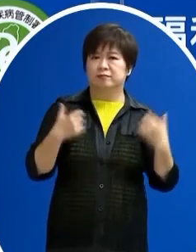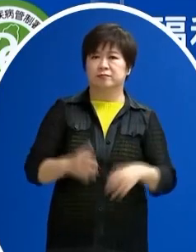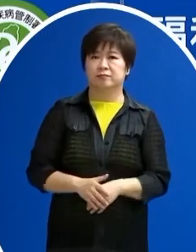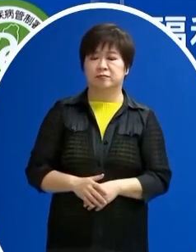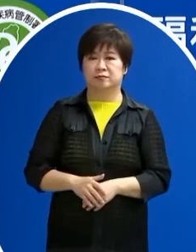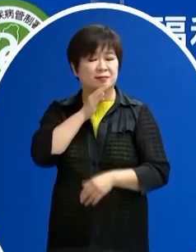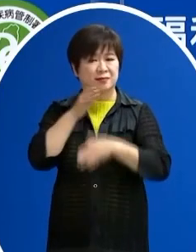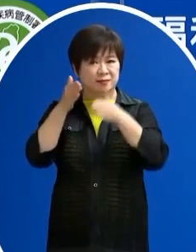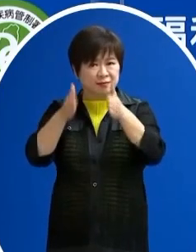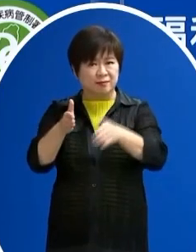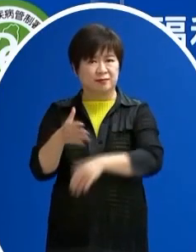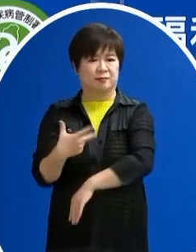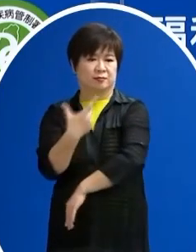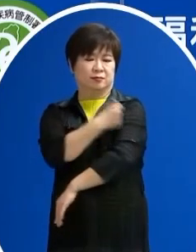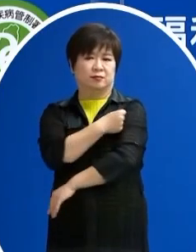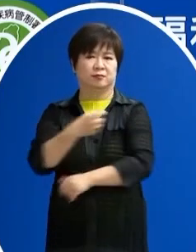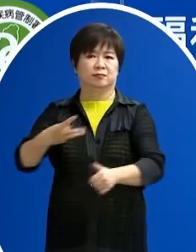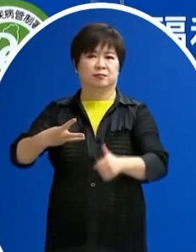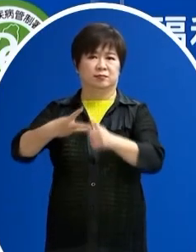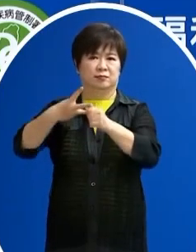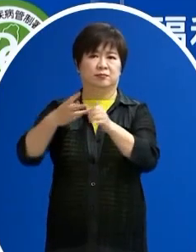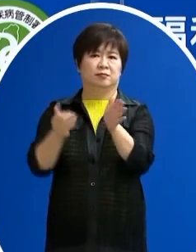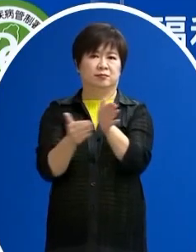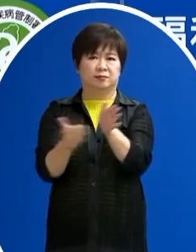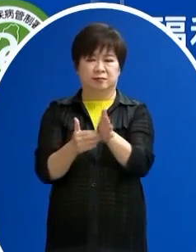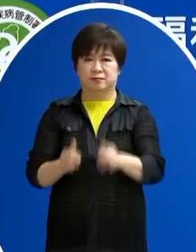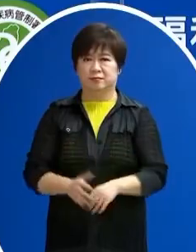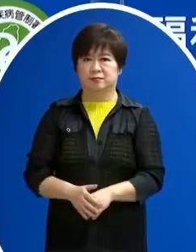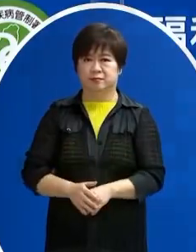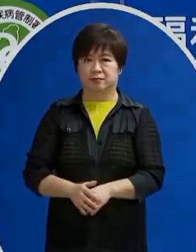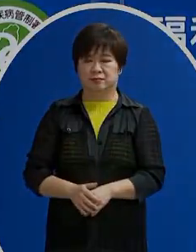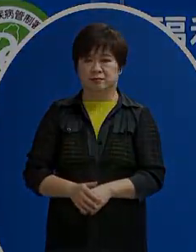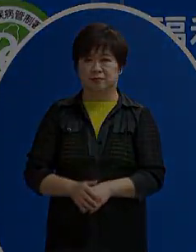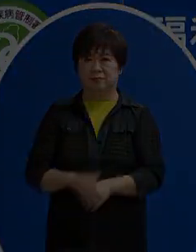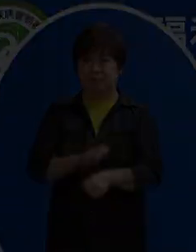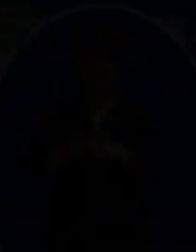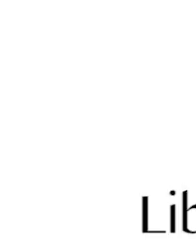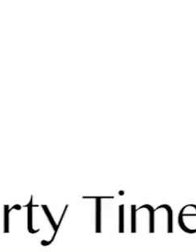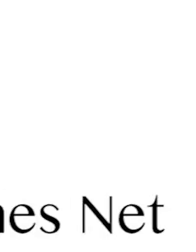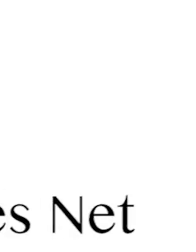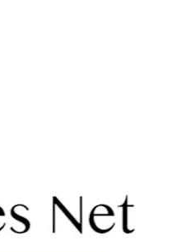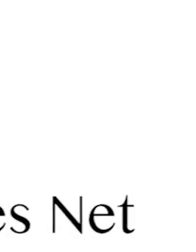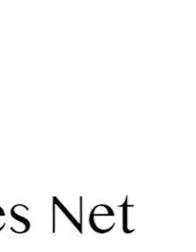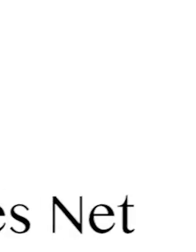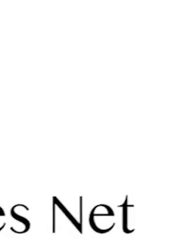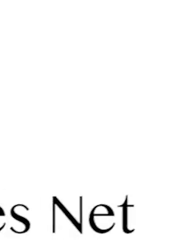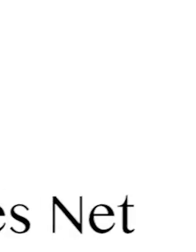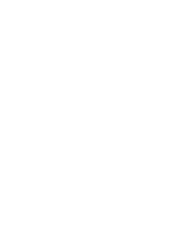已经接种3剂的这个疫苗啊、哦、而且满14天的部分、哦。